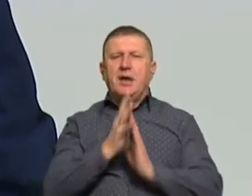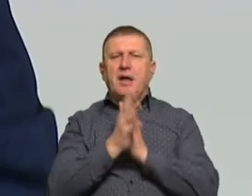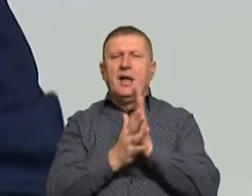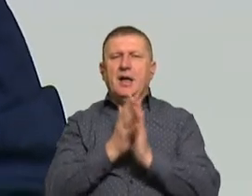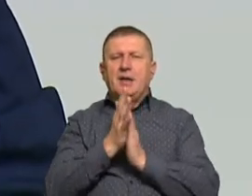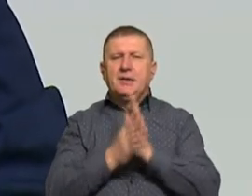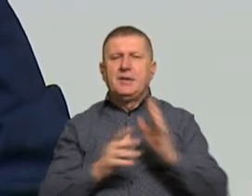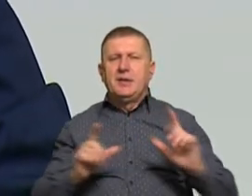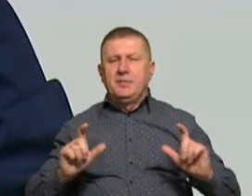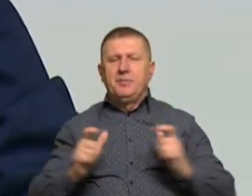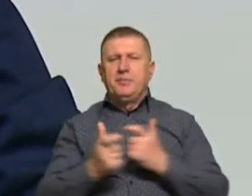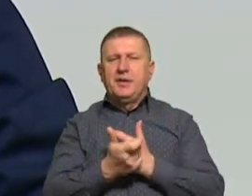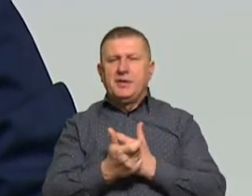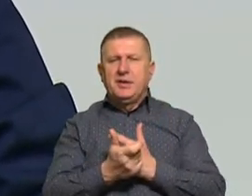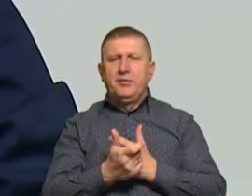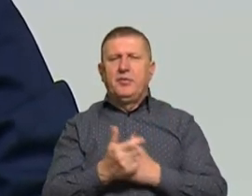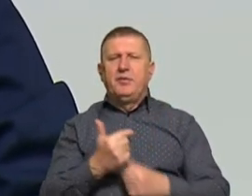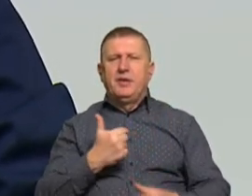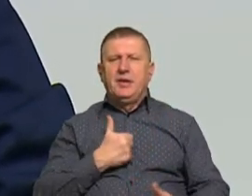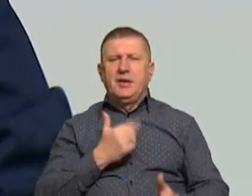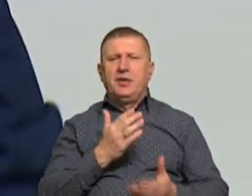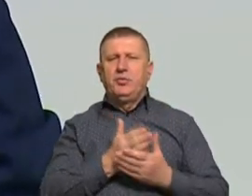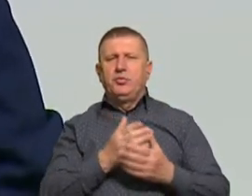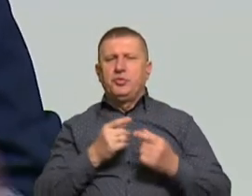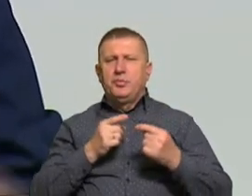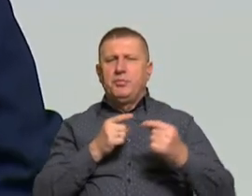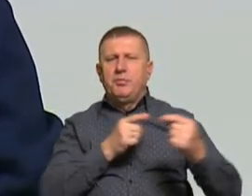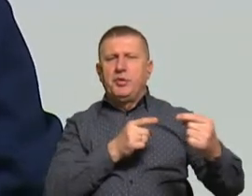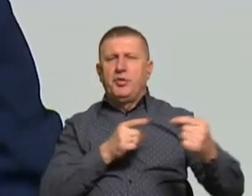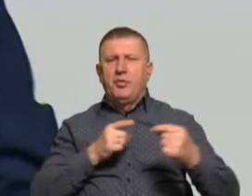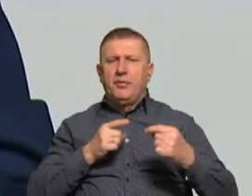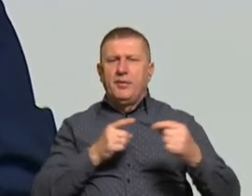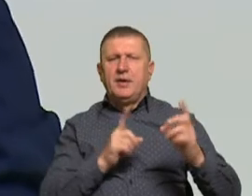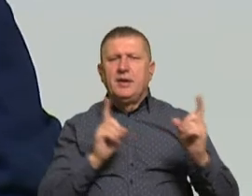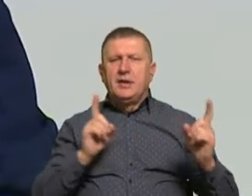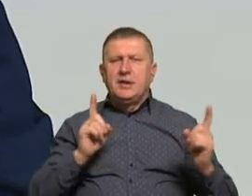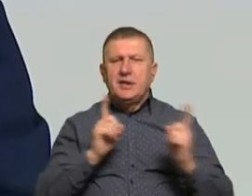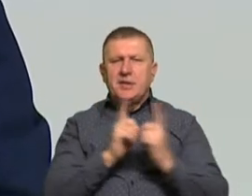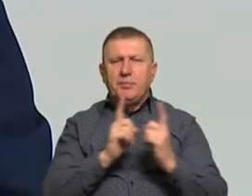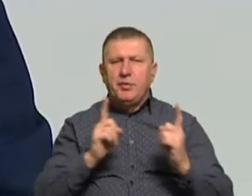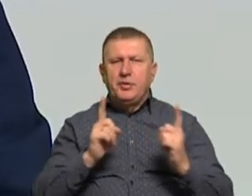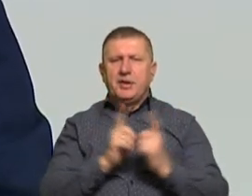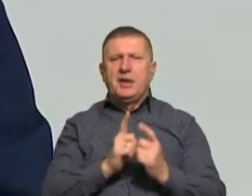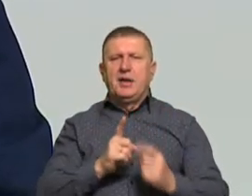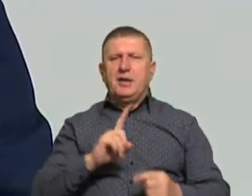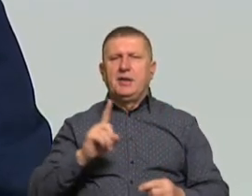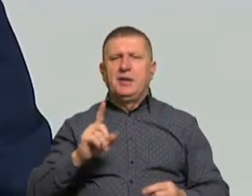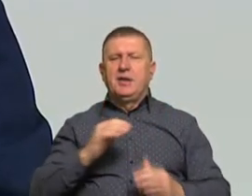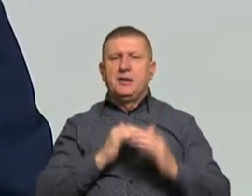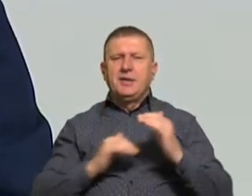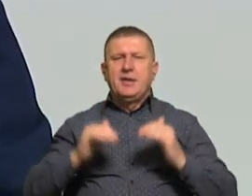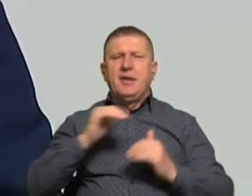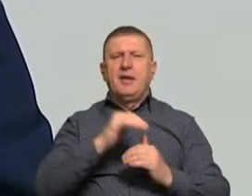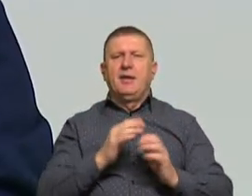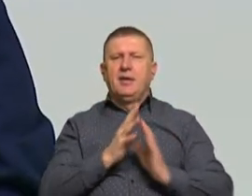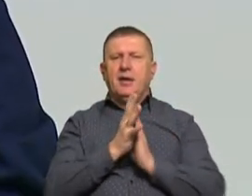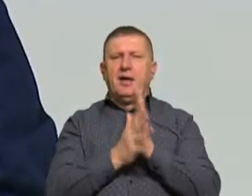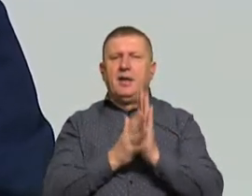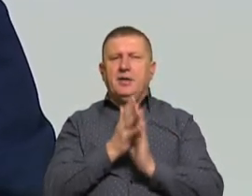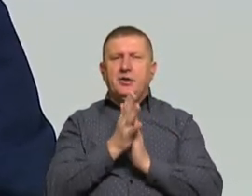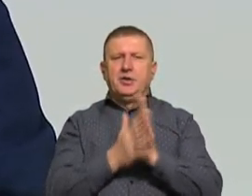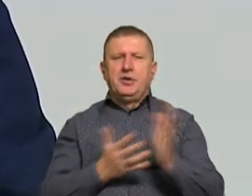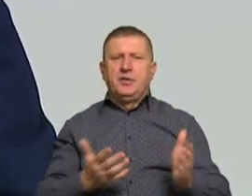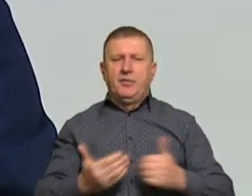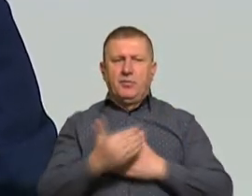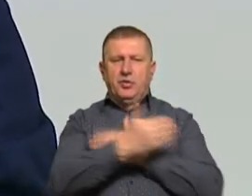Państwowymi, ja go już prowadzę. Przecież te spotkania i z Nadleśnictwem, i z regionalnymi lasami mają miejsce. To przecież na